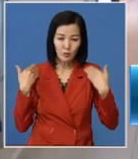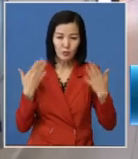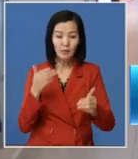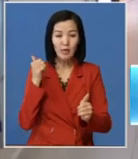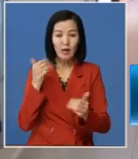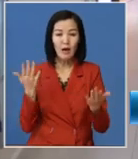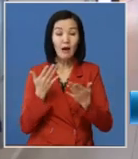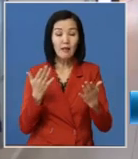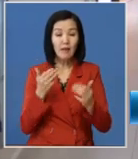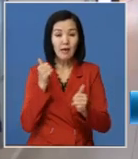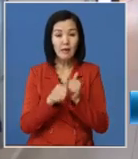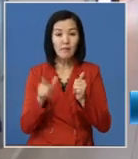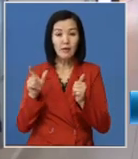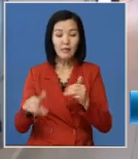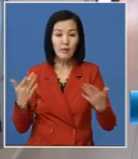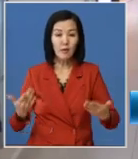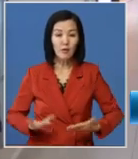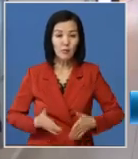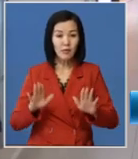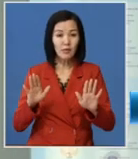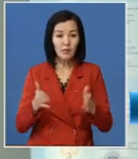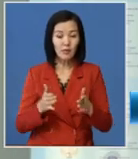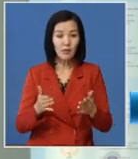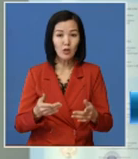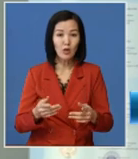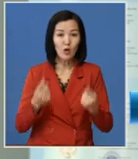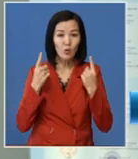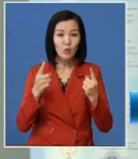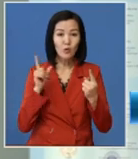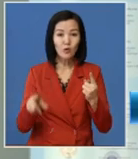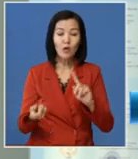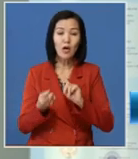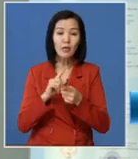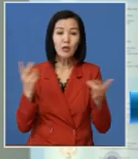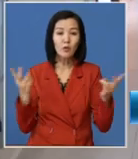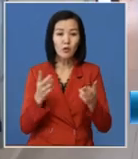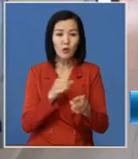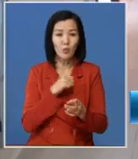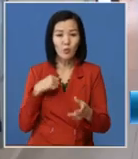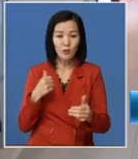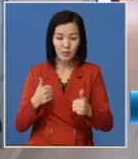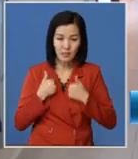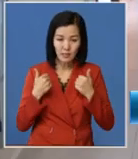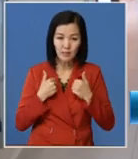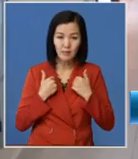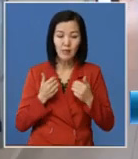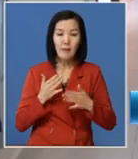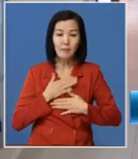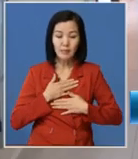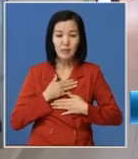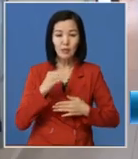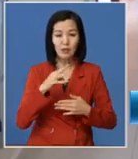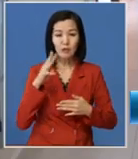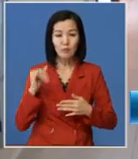адам әлеметтік жағдайда үлкен тұлға айналу керек. Өзінің көмегімен бізге университетке ең